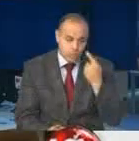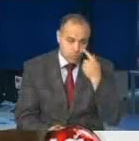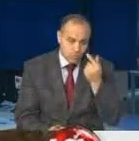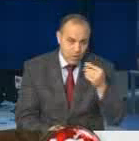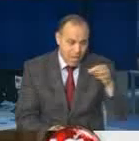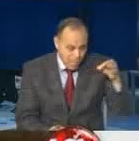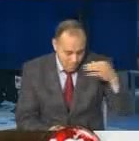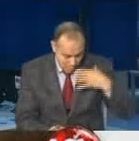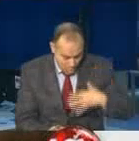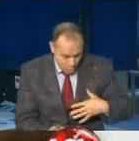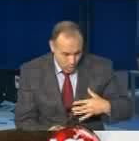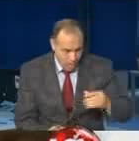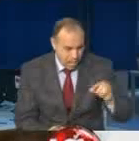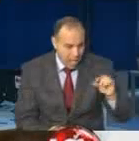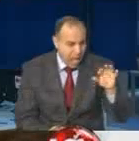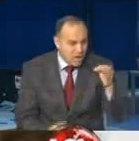قطعة